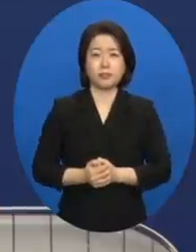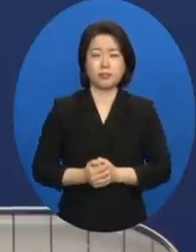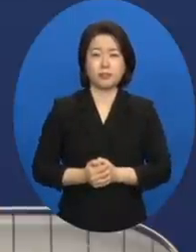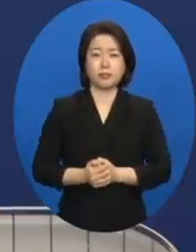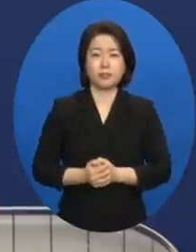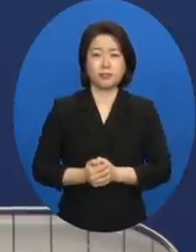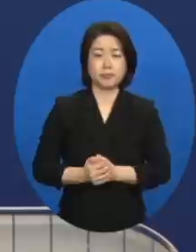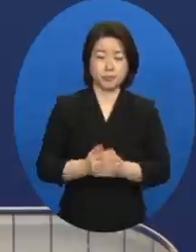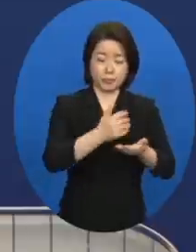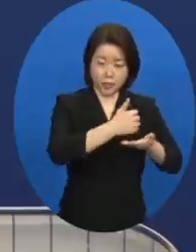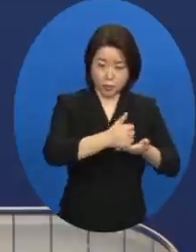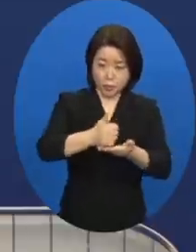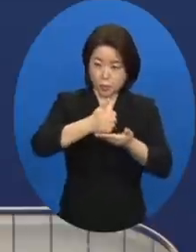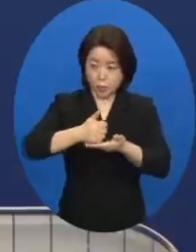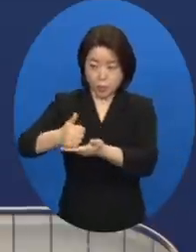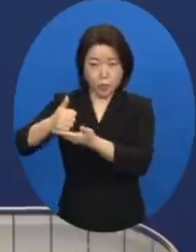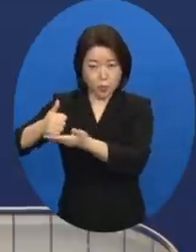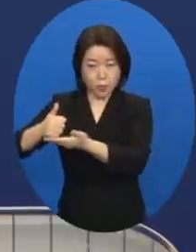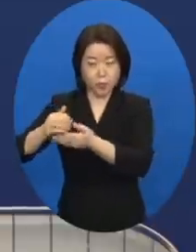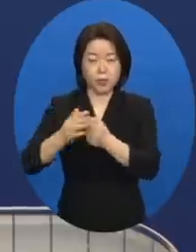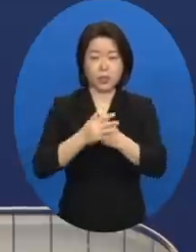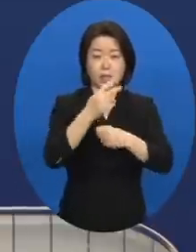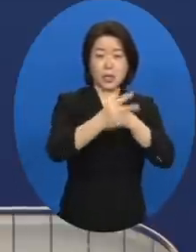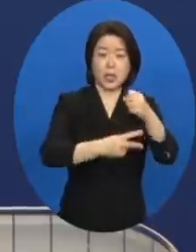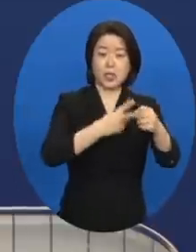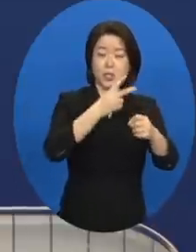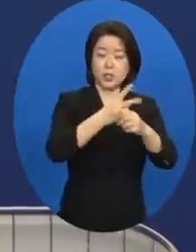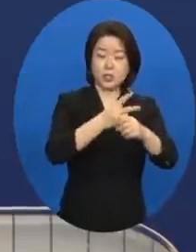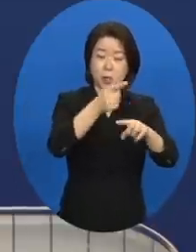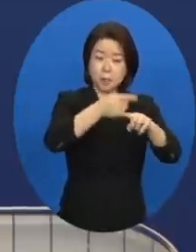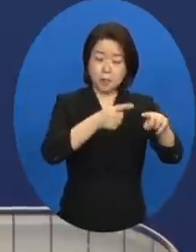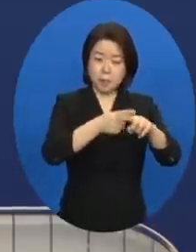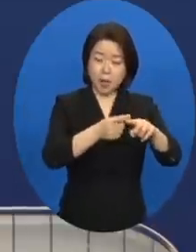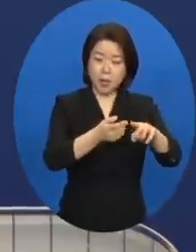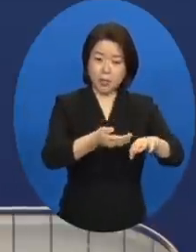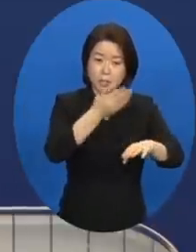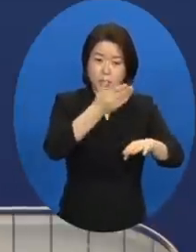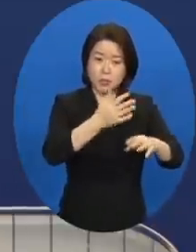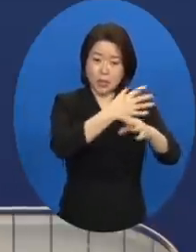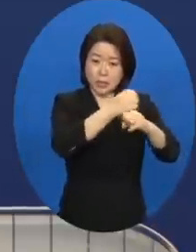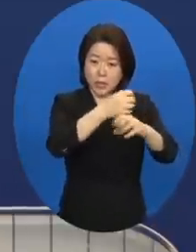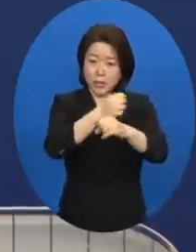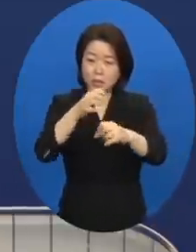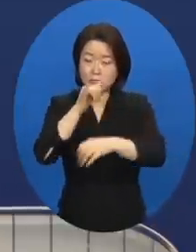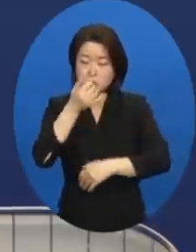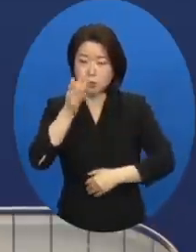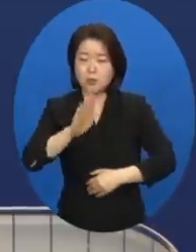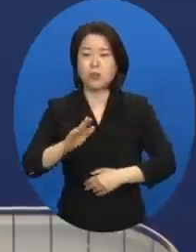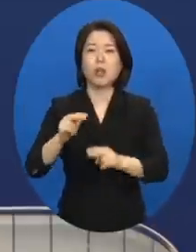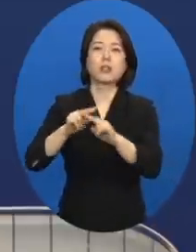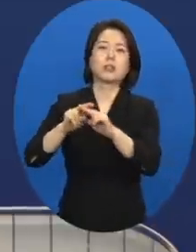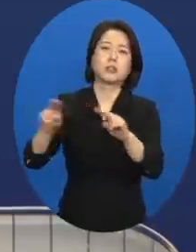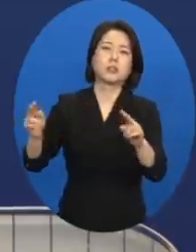사역이 1년 반 잡혀있던 게 거의 없어졌어요.